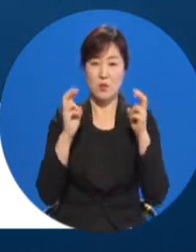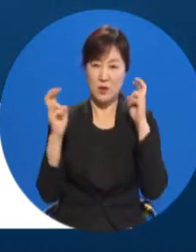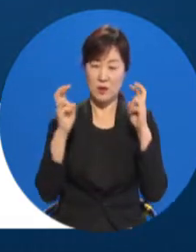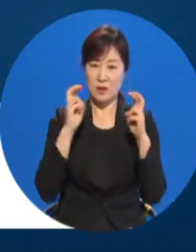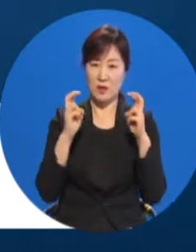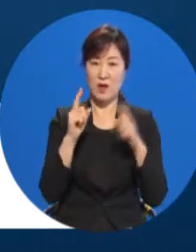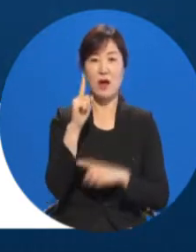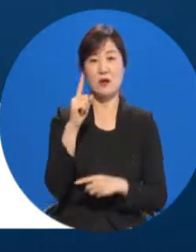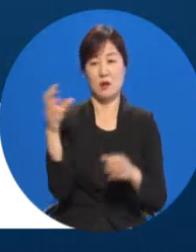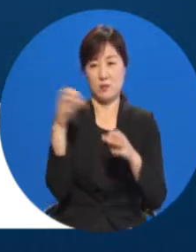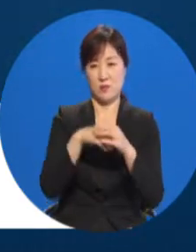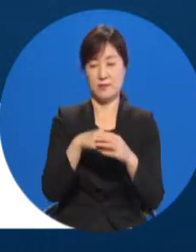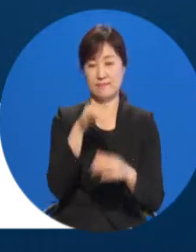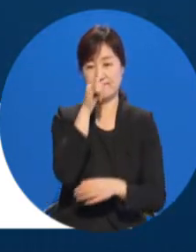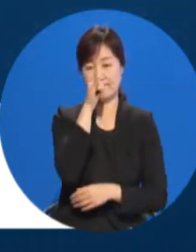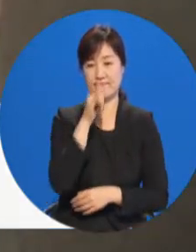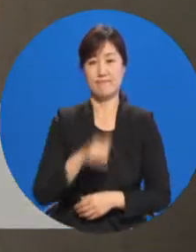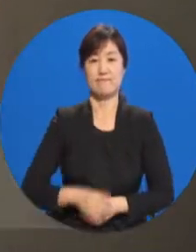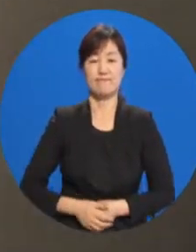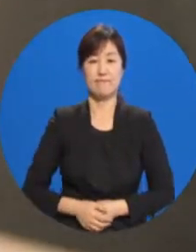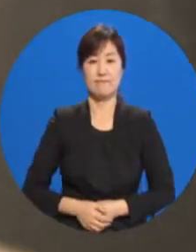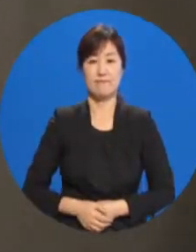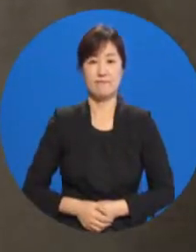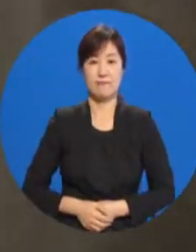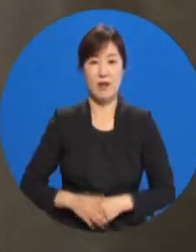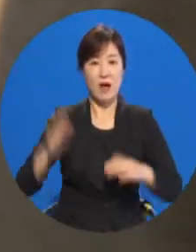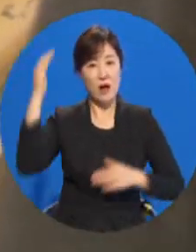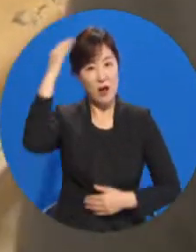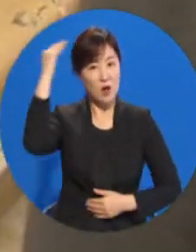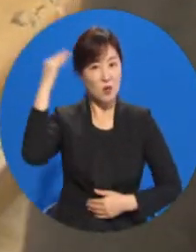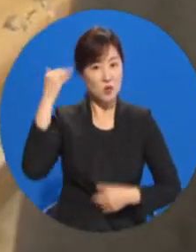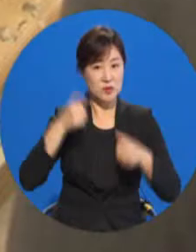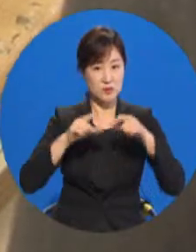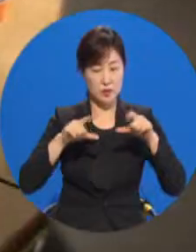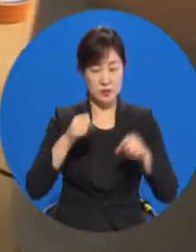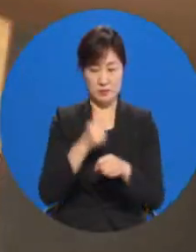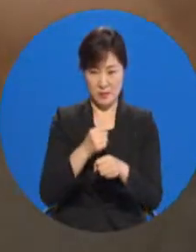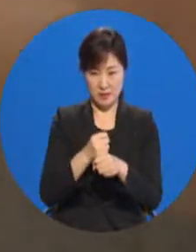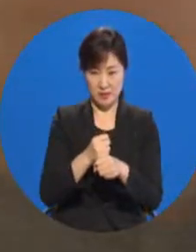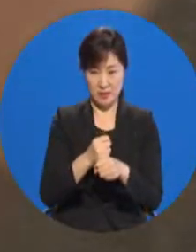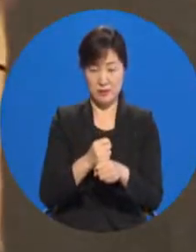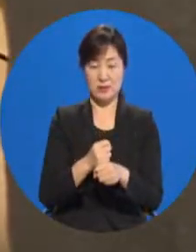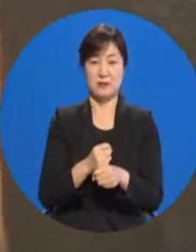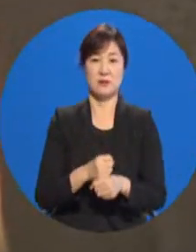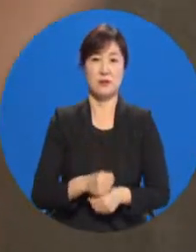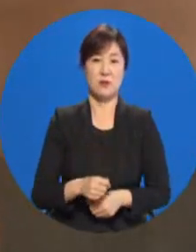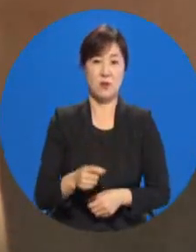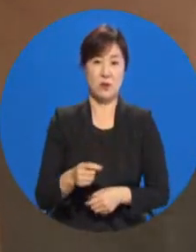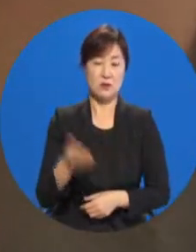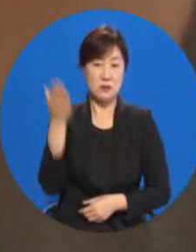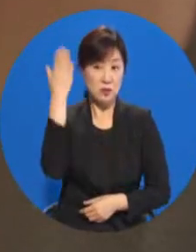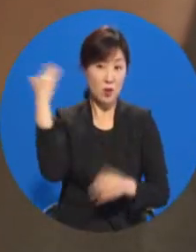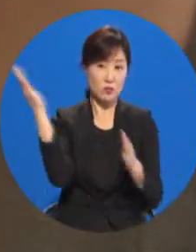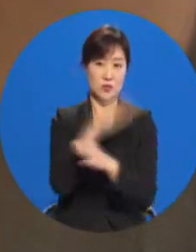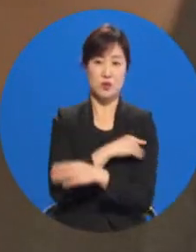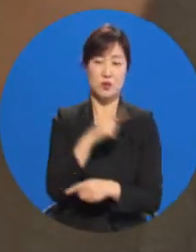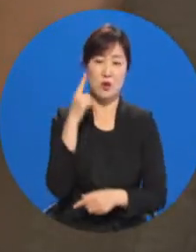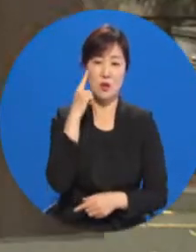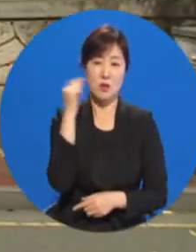정도 포함되고 있나 봐요. 국내 신분증 발급 시장은 오랜 세월 일본 기업들이